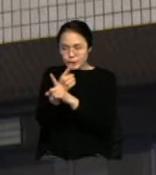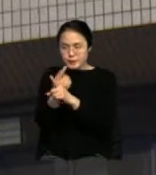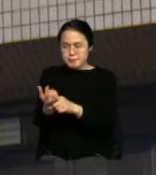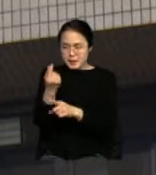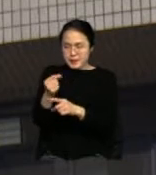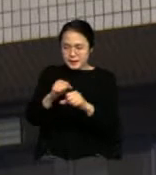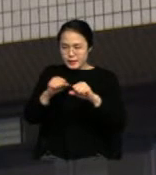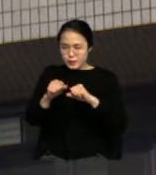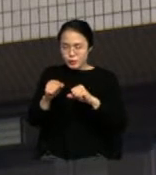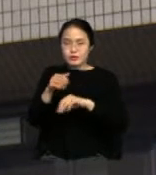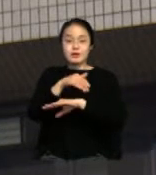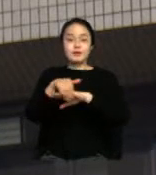방침입니다